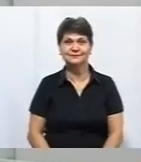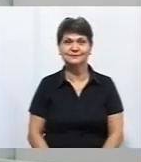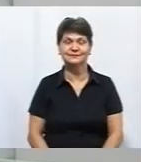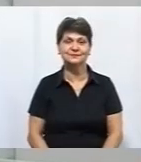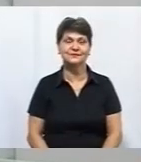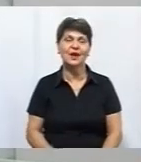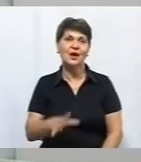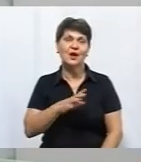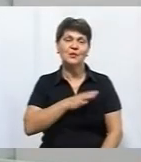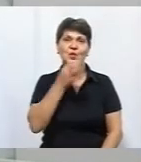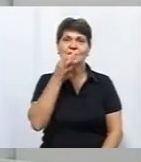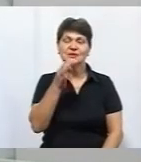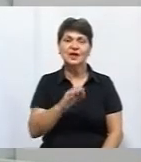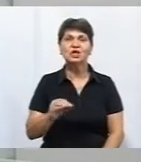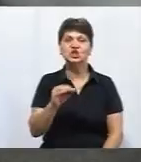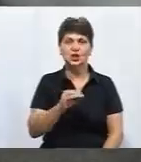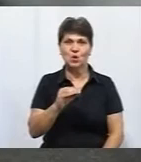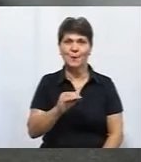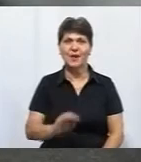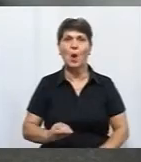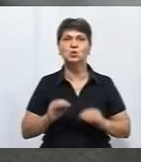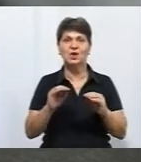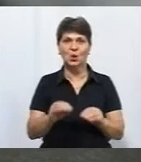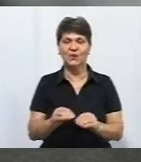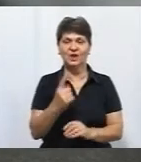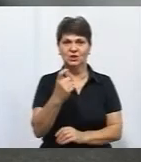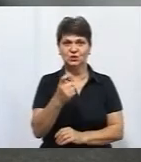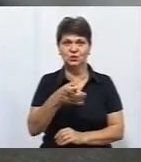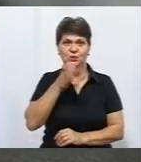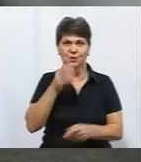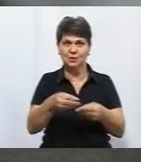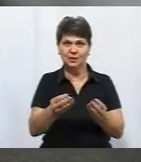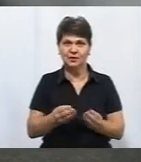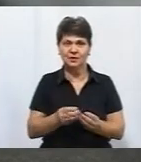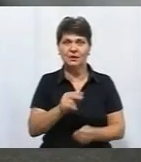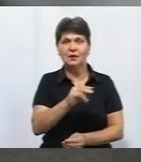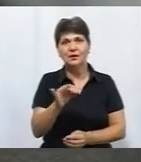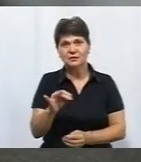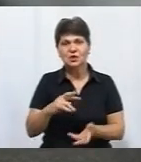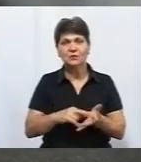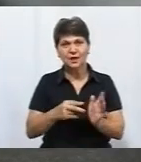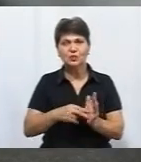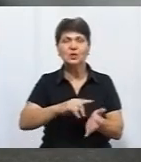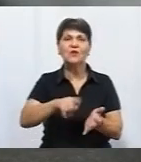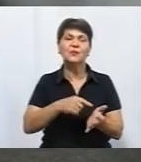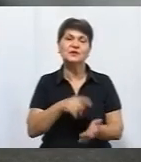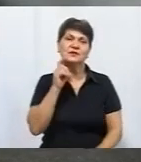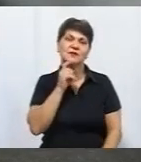Отже, як було зазначено, в Житомирі облаштували 100 поїлок. Чи плануєте збільшувати їхню кількість у місті